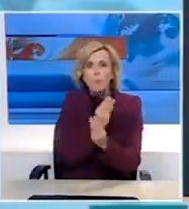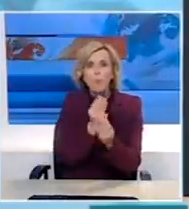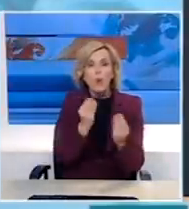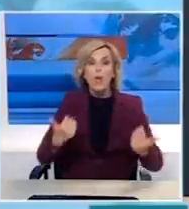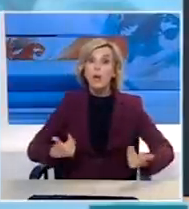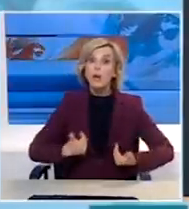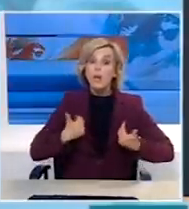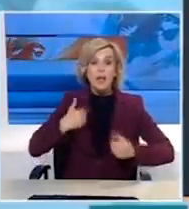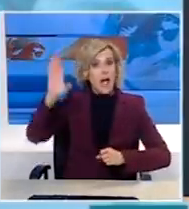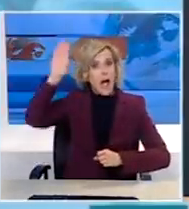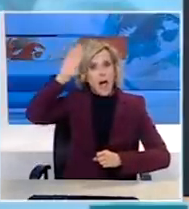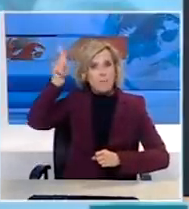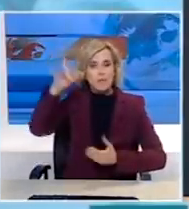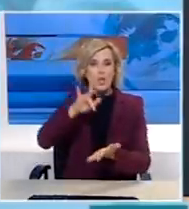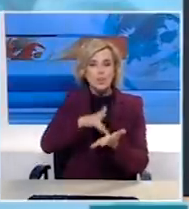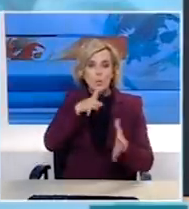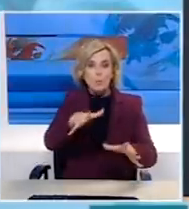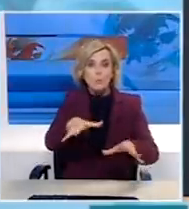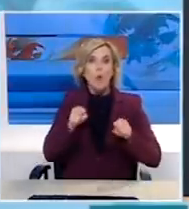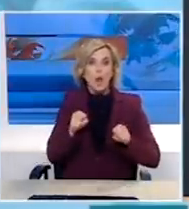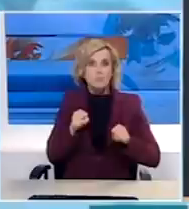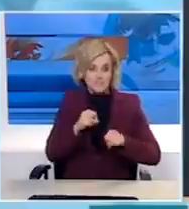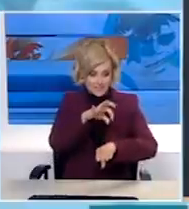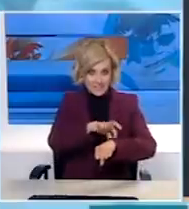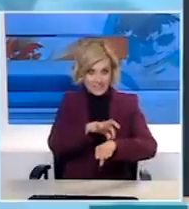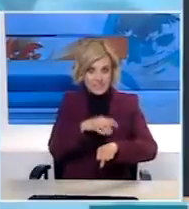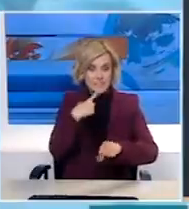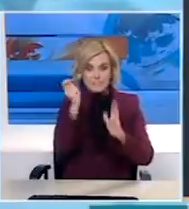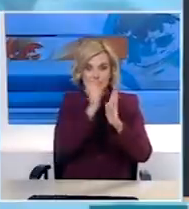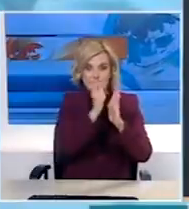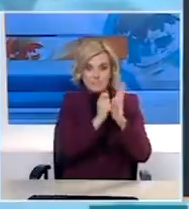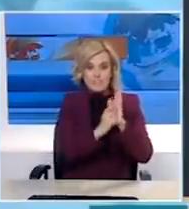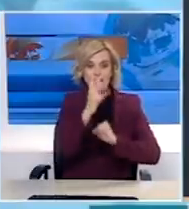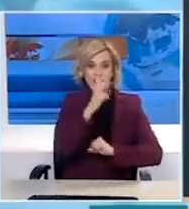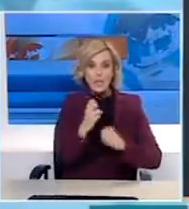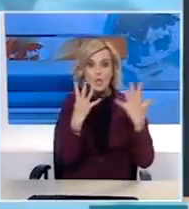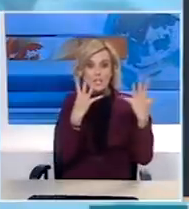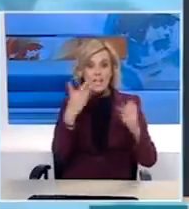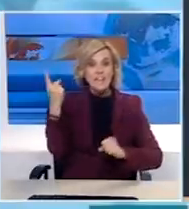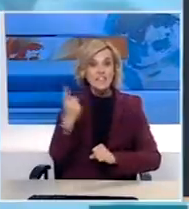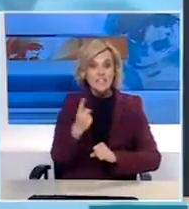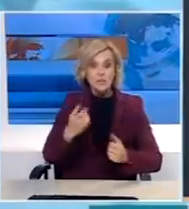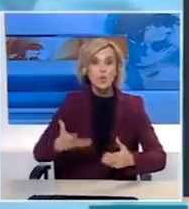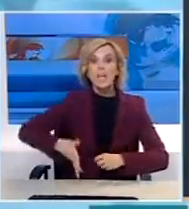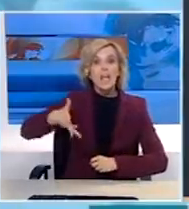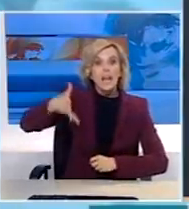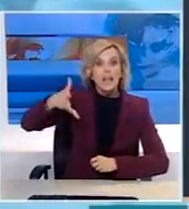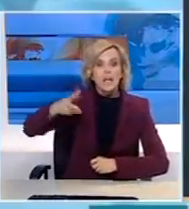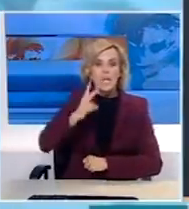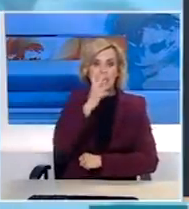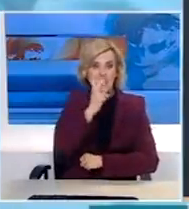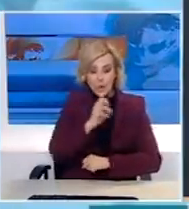το Αμερικανικό Κέντρο Πρόληψης Νοσημάτων καταγράφει 29% των περιπτώσεων της νόσης σε ηλικίες 20